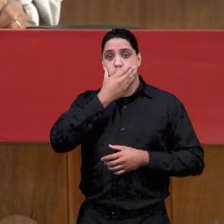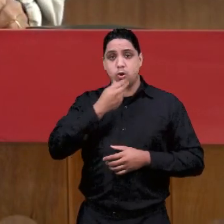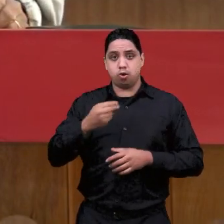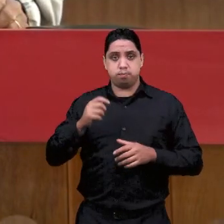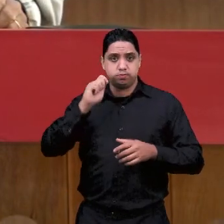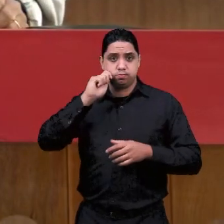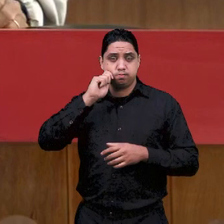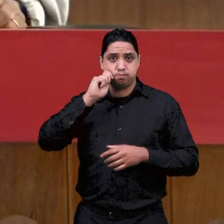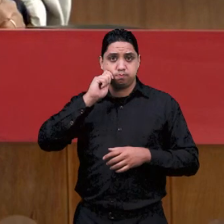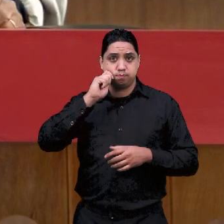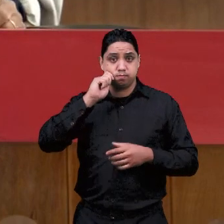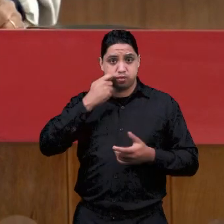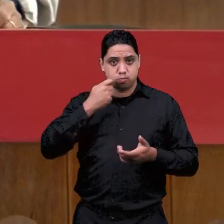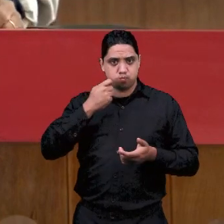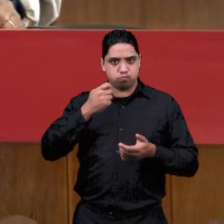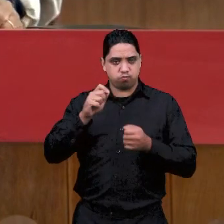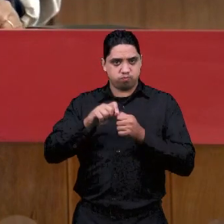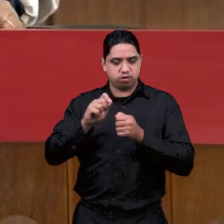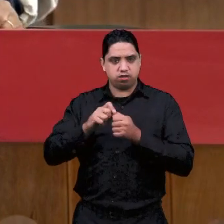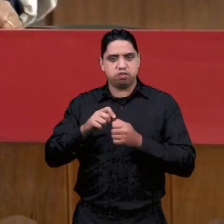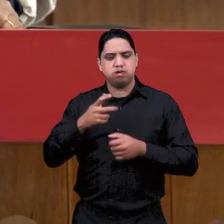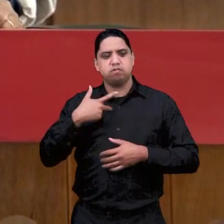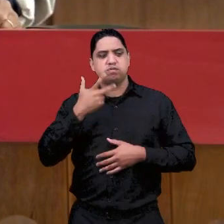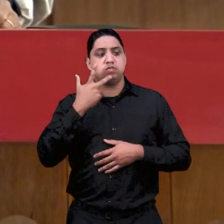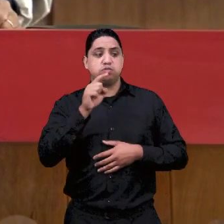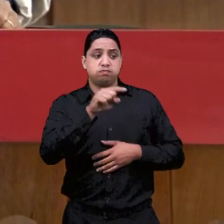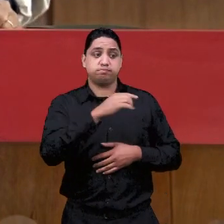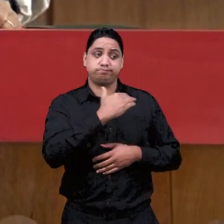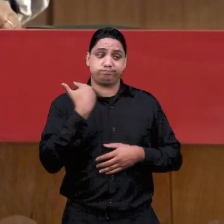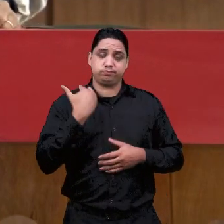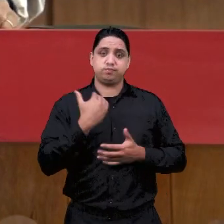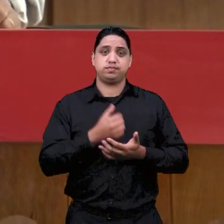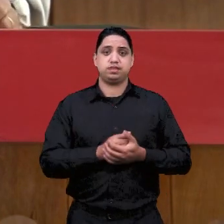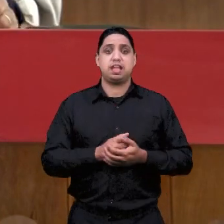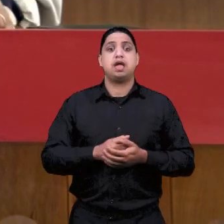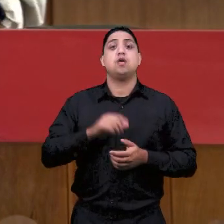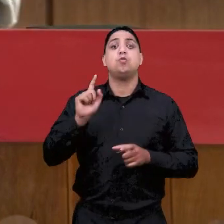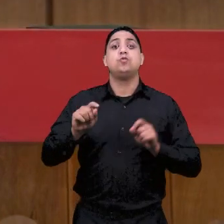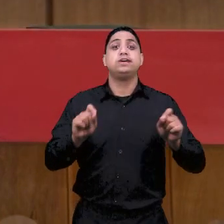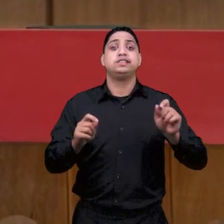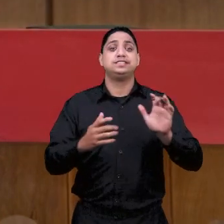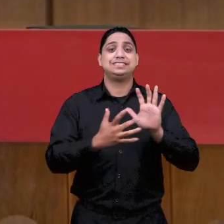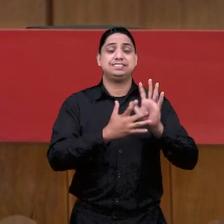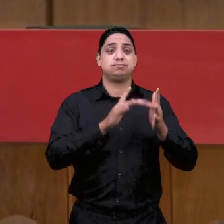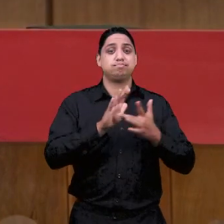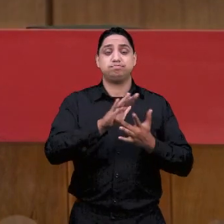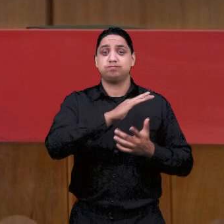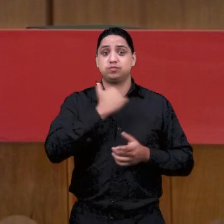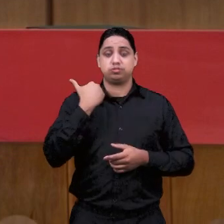qu'est-ce qu'il a répondu? Le panetier, vous allez mourir. C'est le pain, c'est la mort de Jésus. 3 jours.